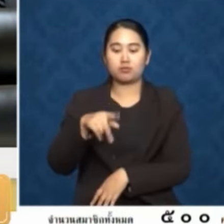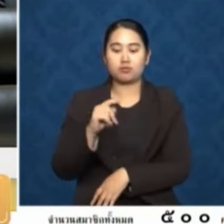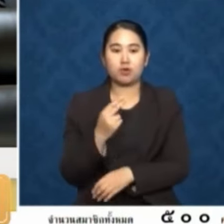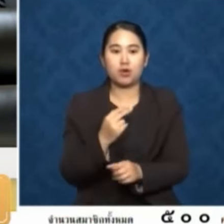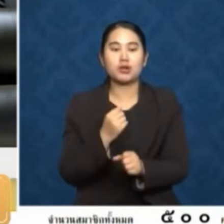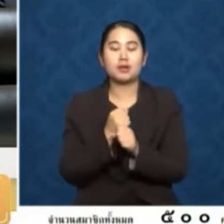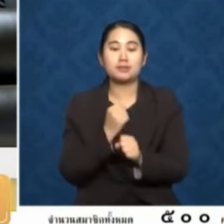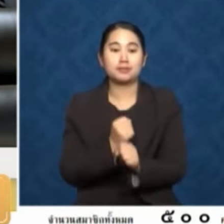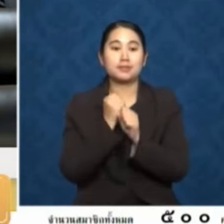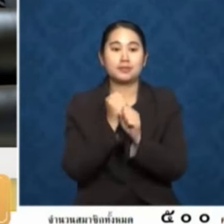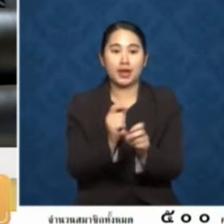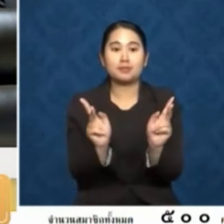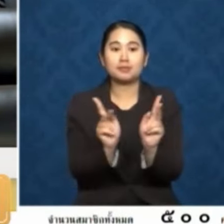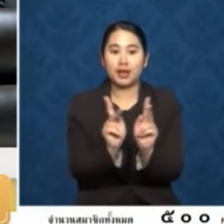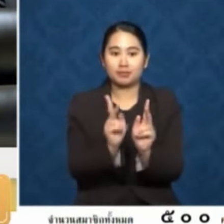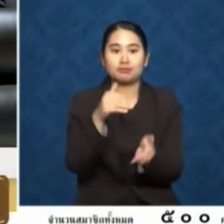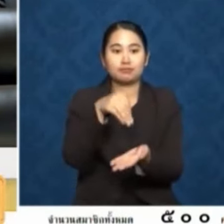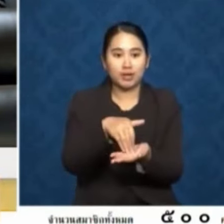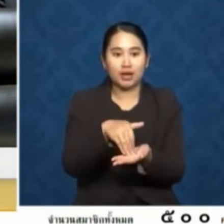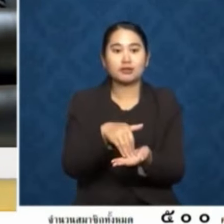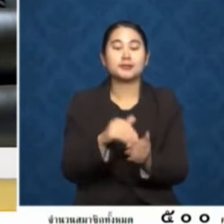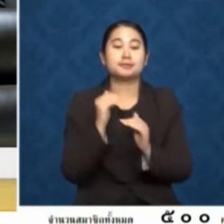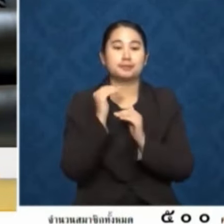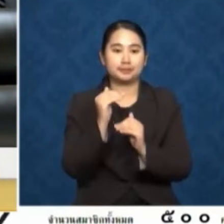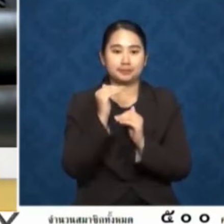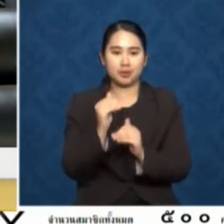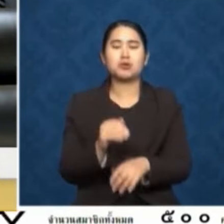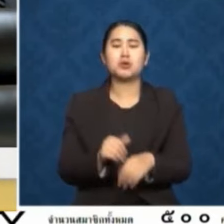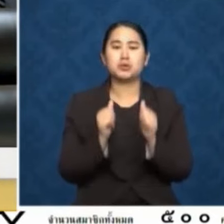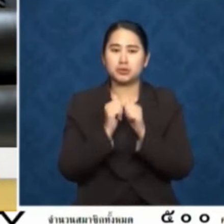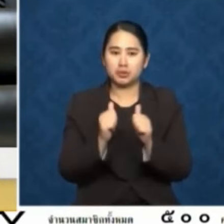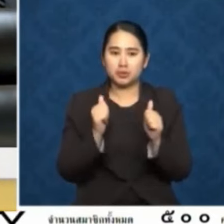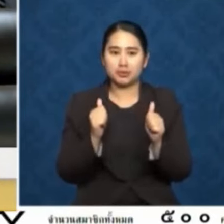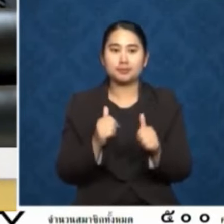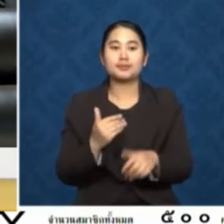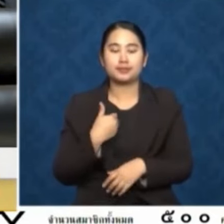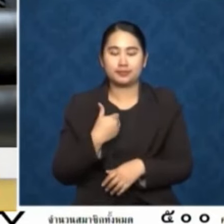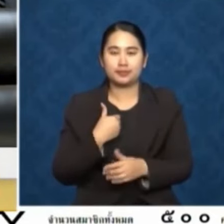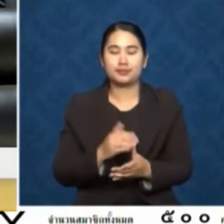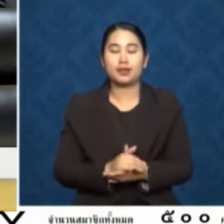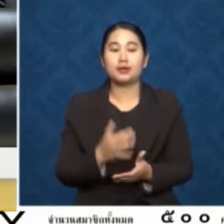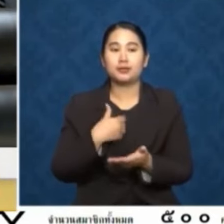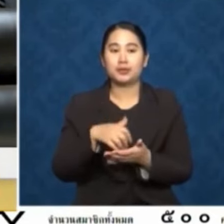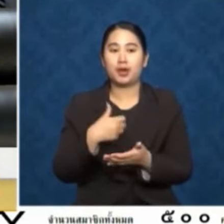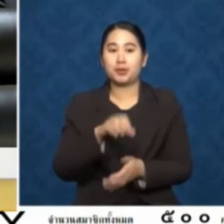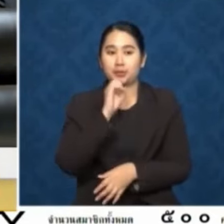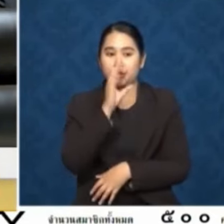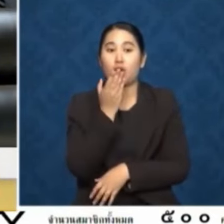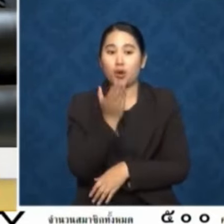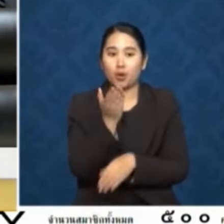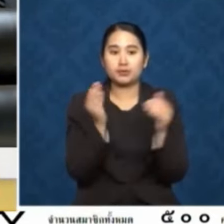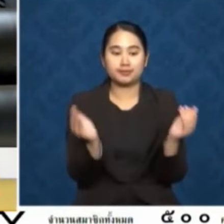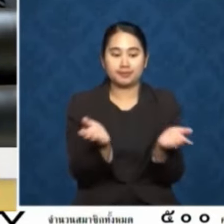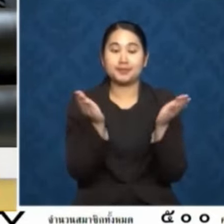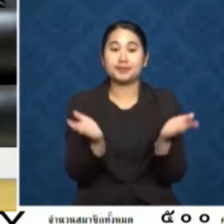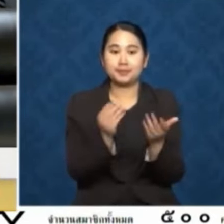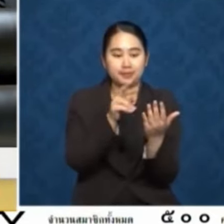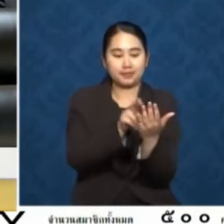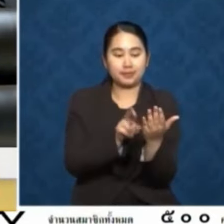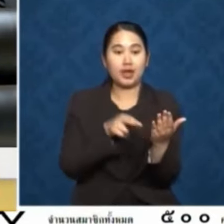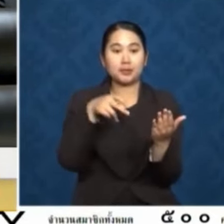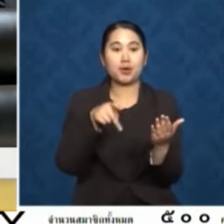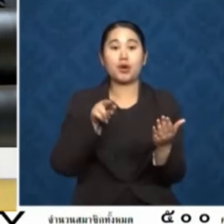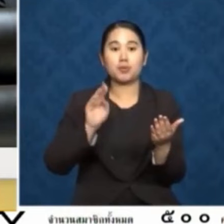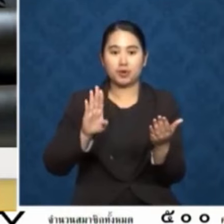างกกลางกำหนดนะครับนี่ก็เป็นสิ่งที่ดีของพรบแบบนี้อีกประเด็นหนึ่งนะครับผมจึงขอสนับสนุนร่างพรบ